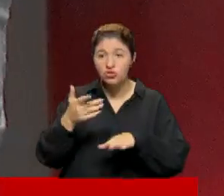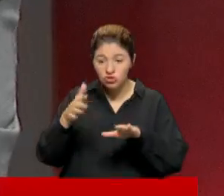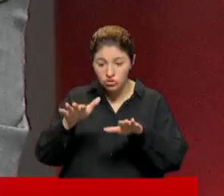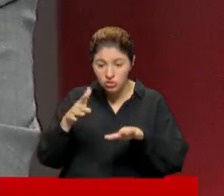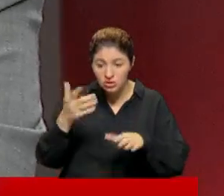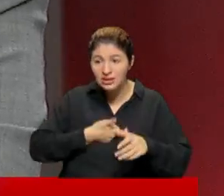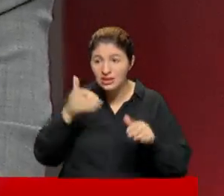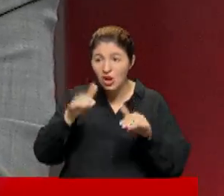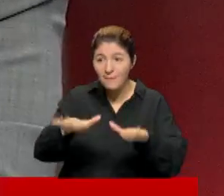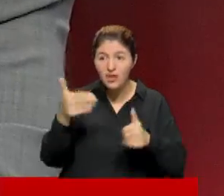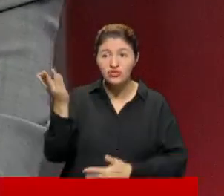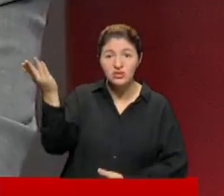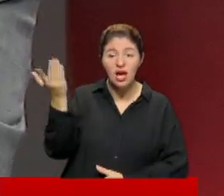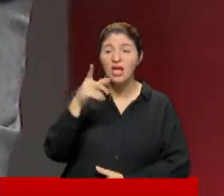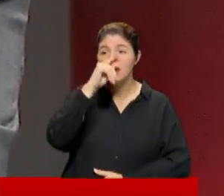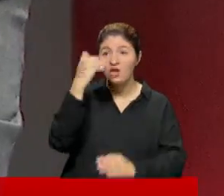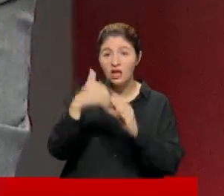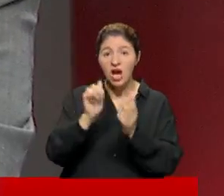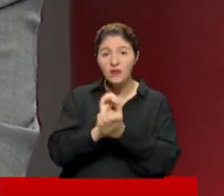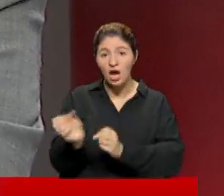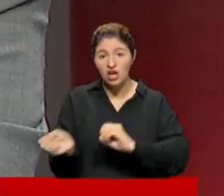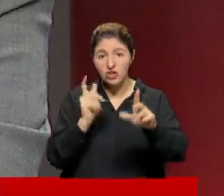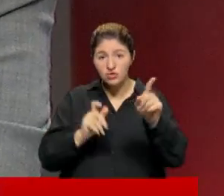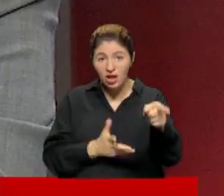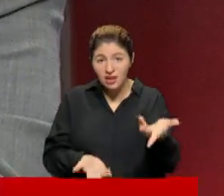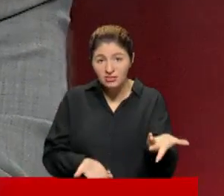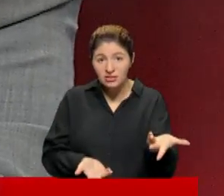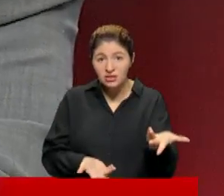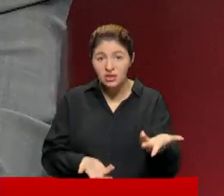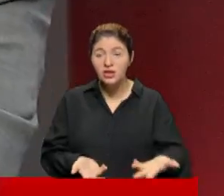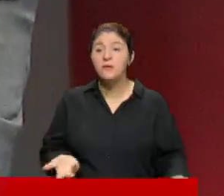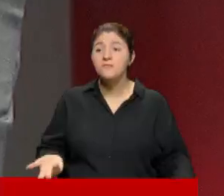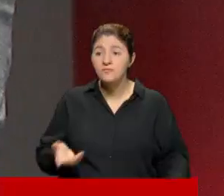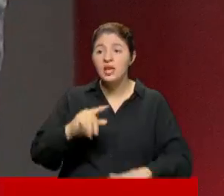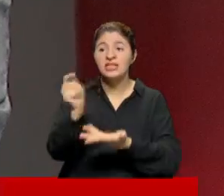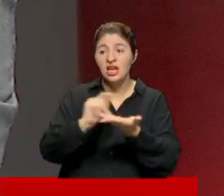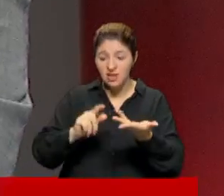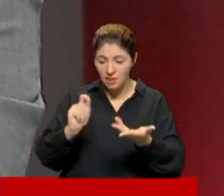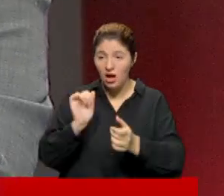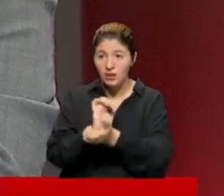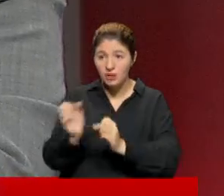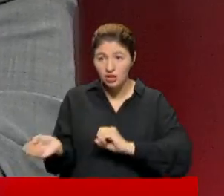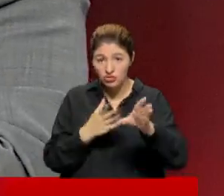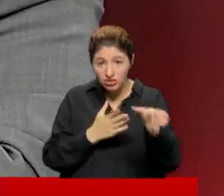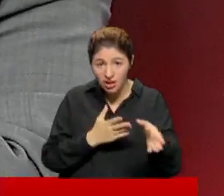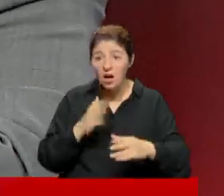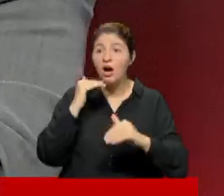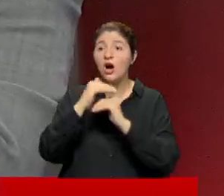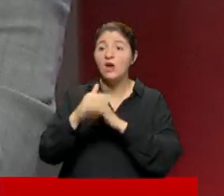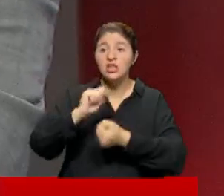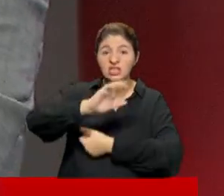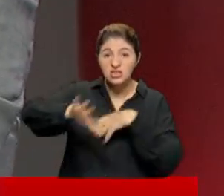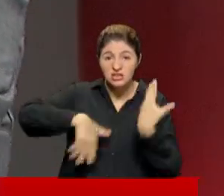meclise Getiriyorlar tweet atanlar hapse atacaklar yazı yazanları hapse atacaklar halkı